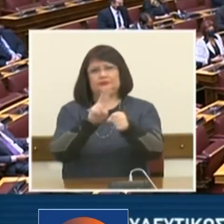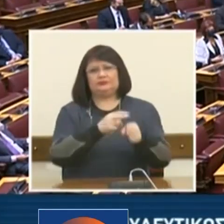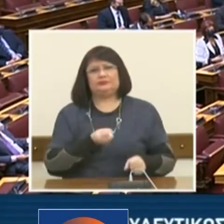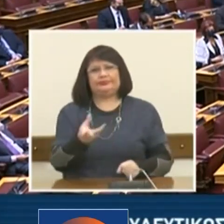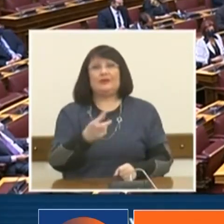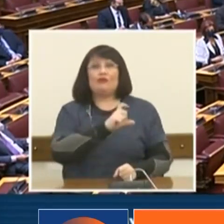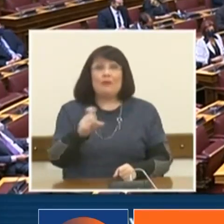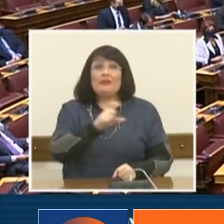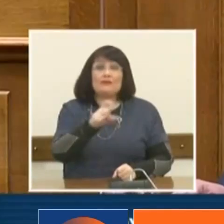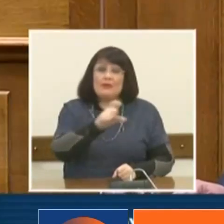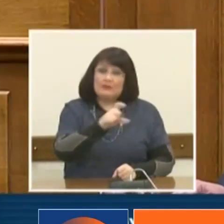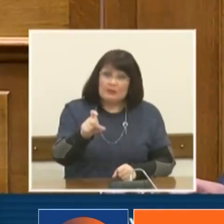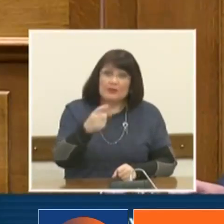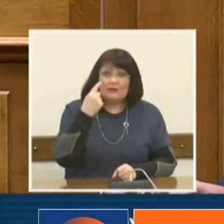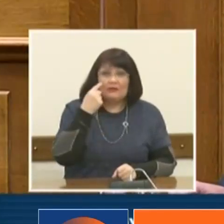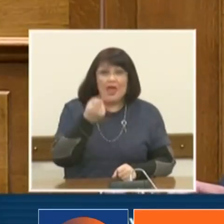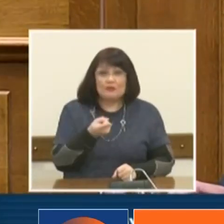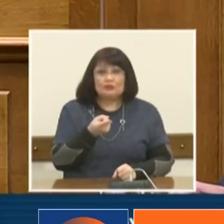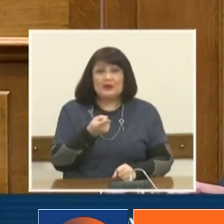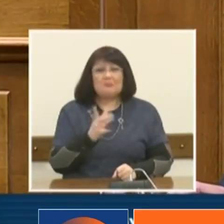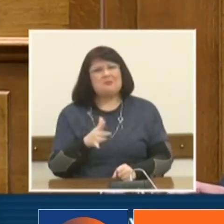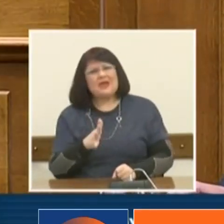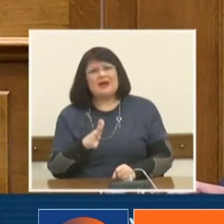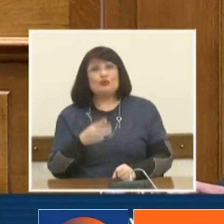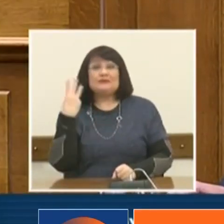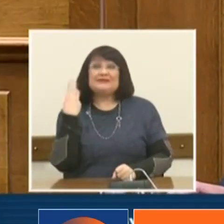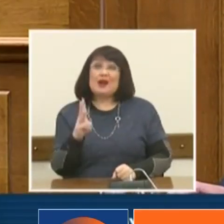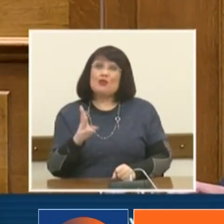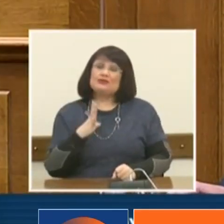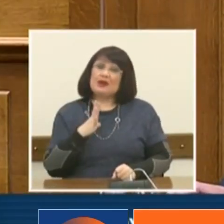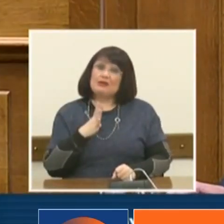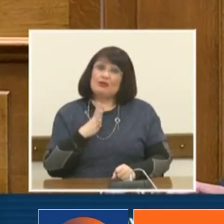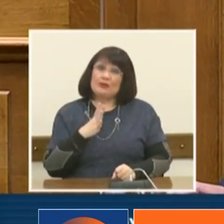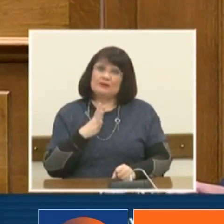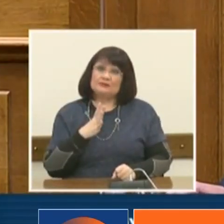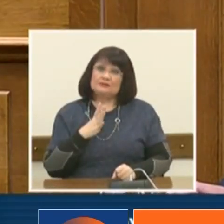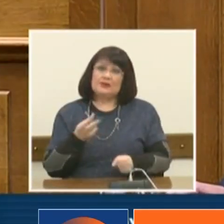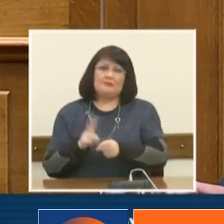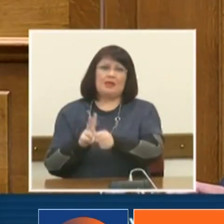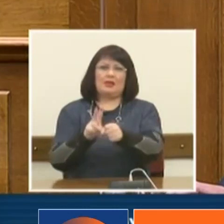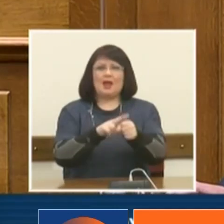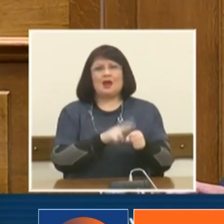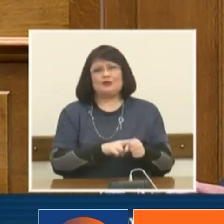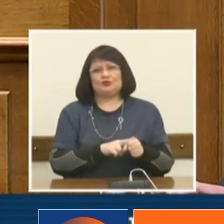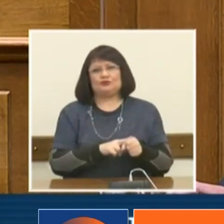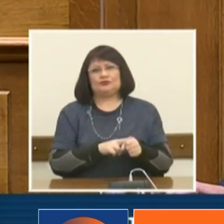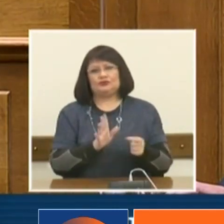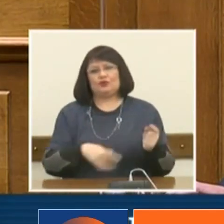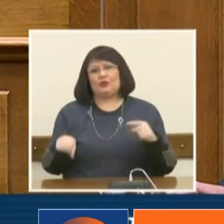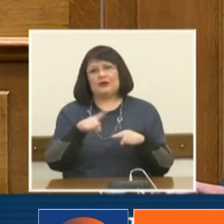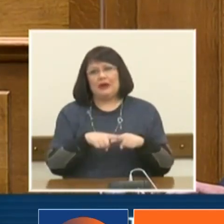εβδομάδα χάνουμε περίπου 300 συνανθρώπους μας στη χώρα μας,